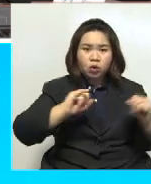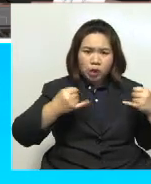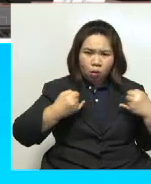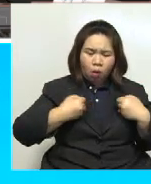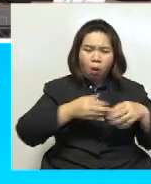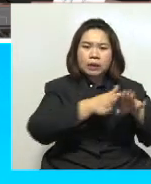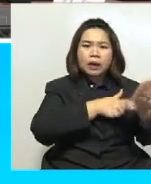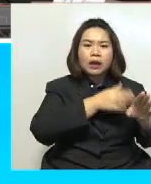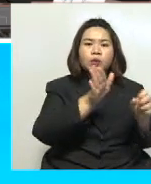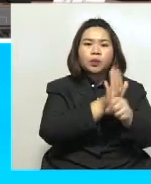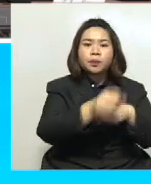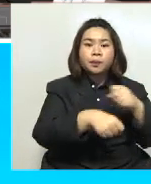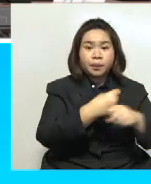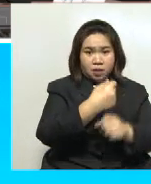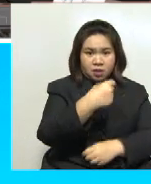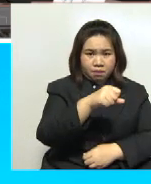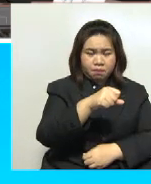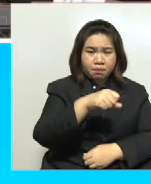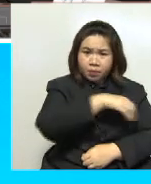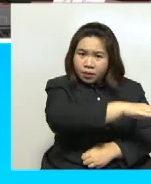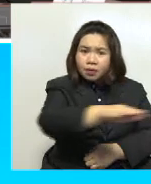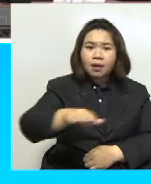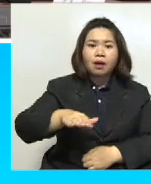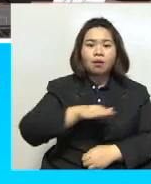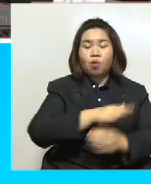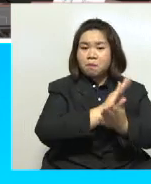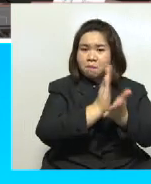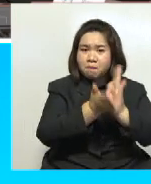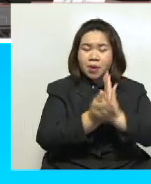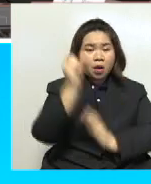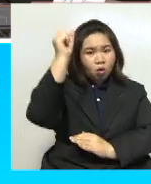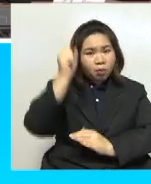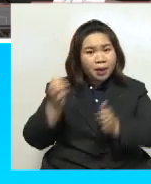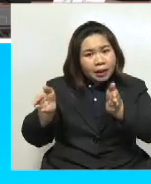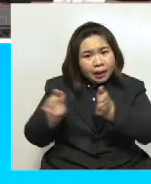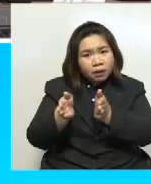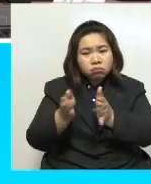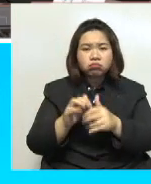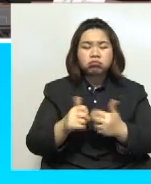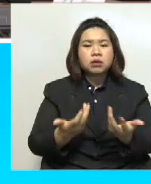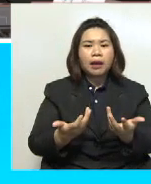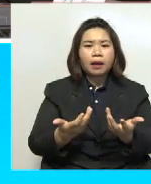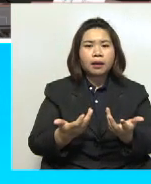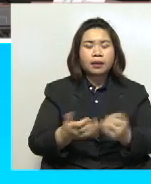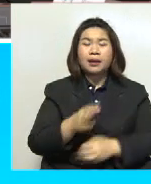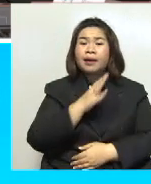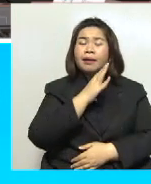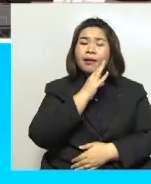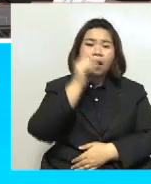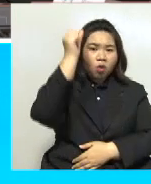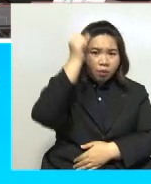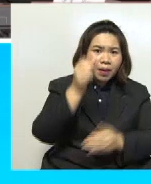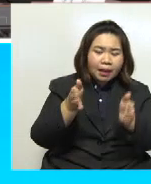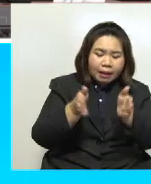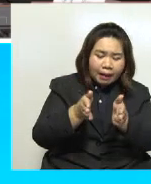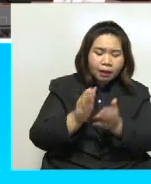ที่มีอายุใช้งานครบ10ปีจำเป็นทุกคนไหมคะที่จะต้องปรับเปลี่ยนเป็นมินิบัสหรือว่าบางส่วนไหนที่เปลี่ยนเป็นมินิบัสแล้วก็ส่วนไหน